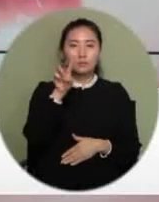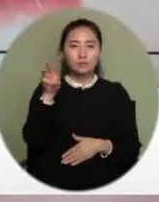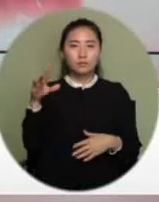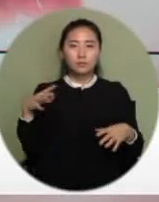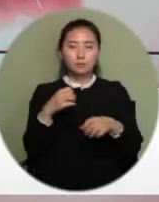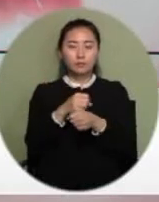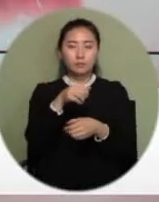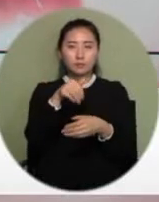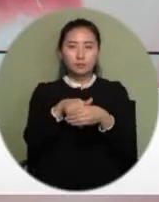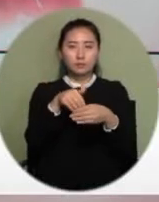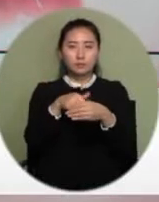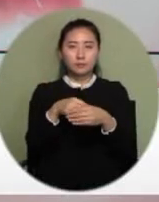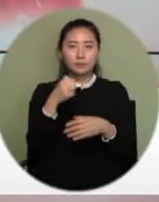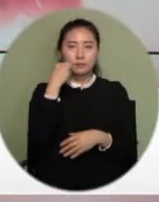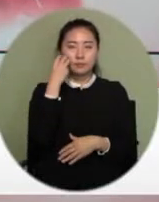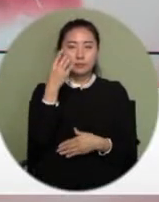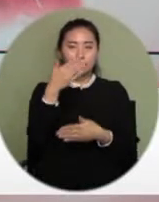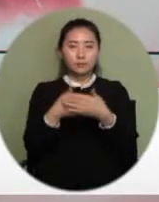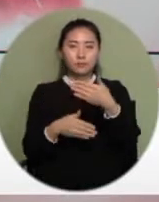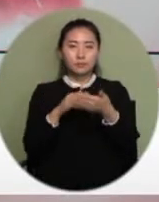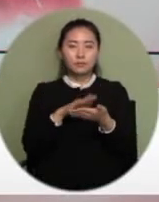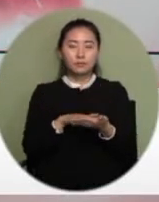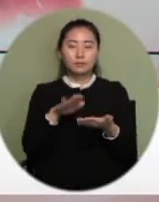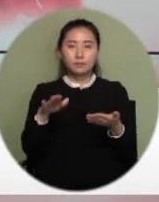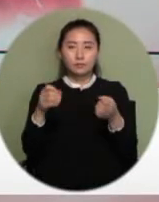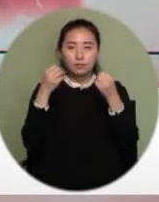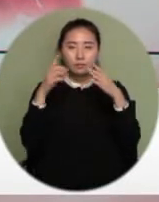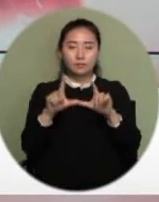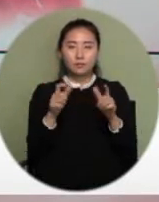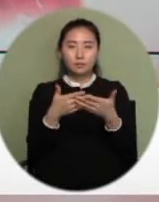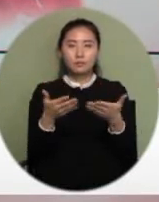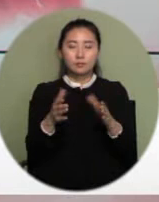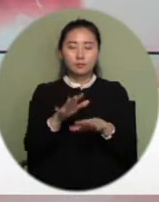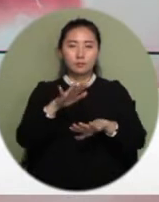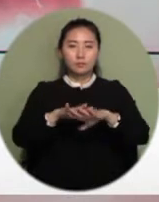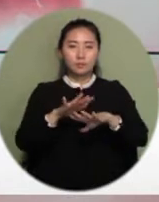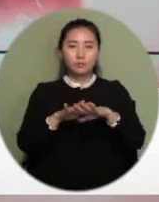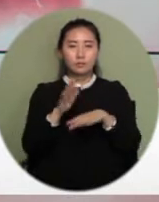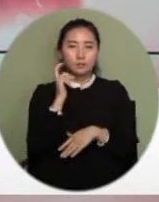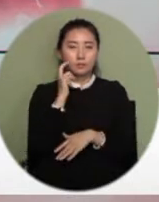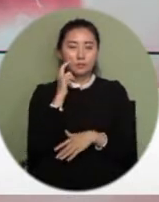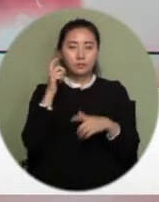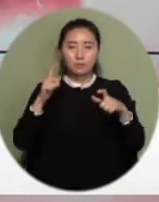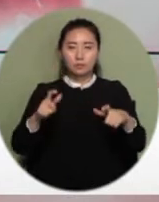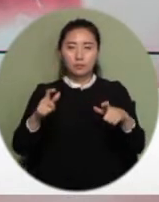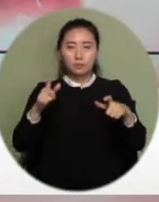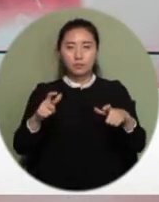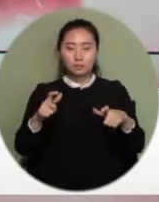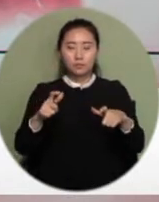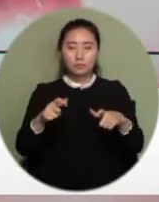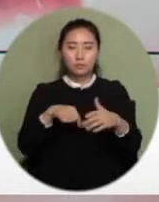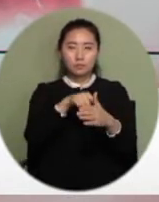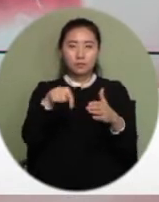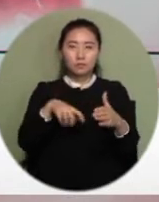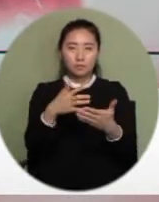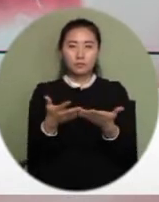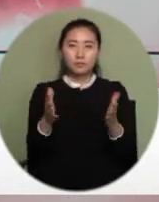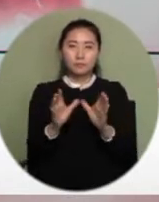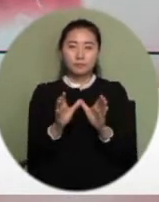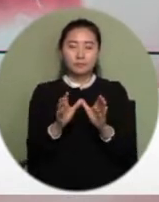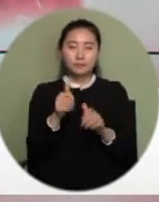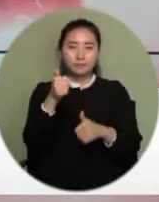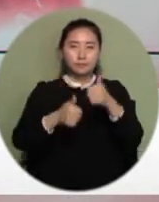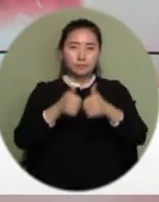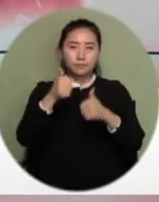4.13 총선이 70여일 앞으로 다가왔습니다. 새누리당 텃밭으로 꼽히는 송파구는 본선보다 당내 공천 싸움이